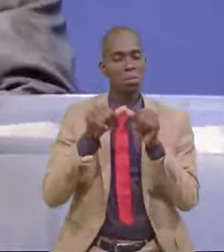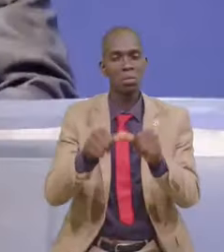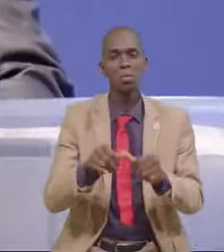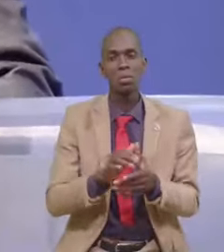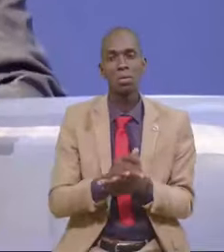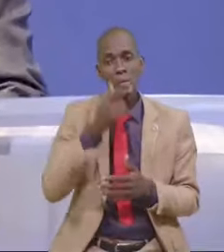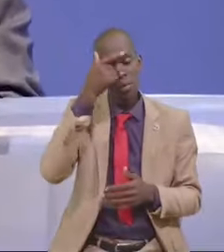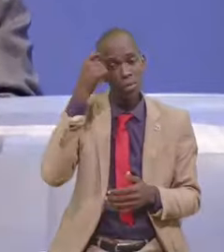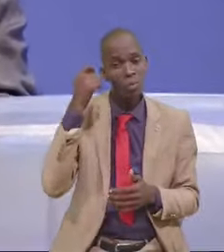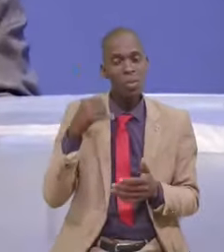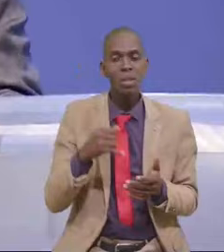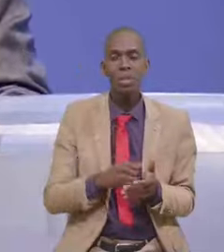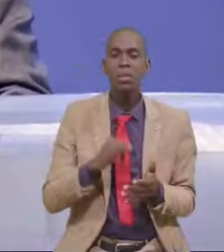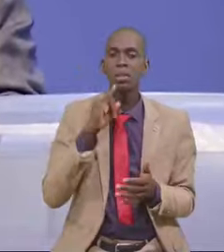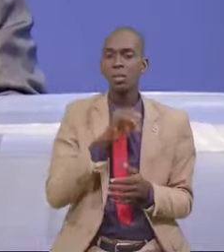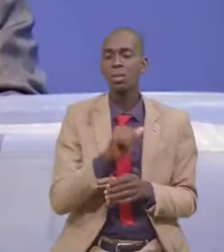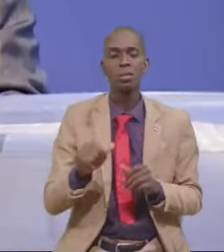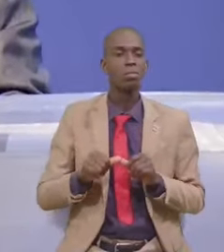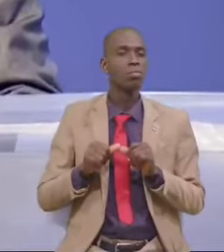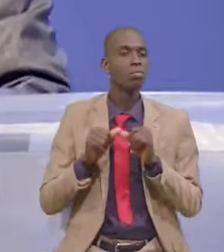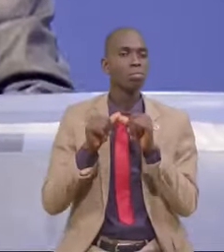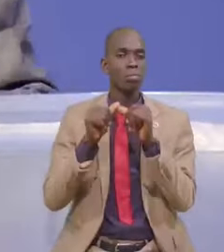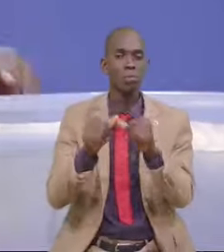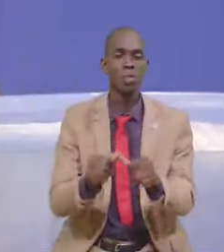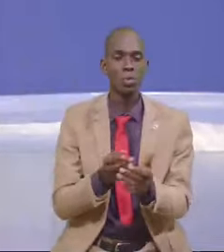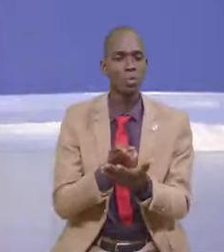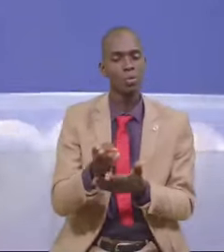parce que c'est une vérité intemporelle.